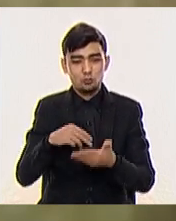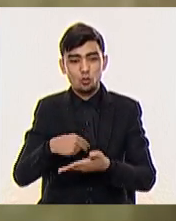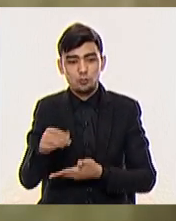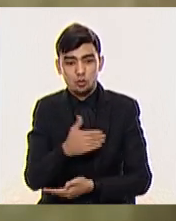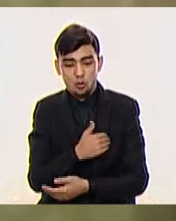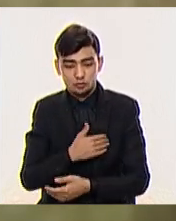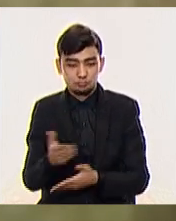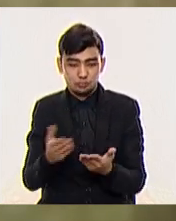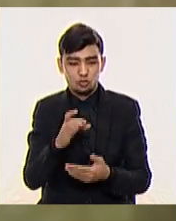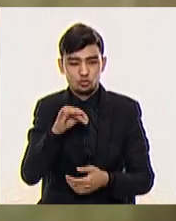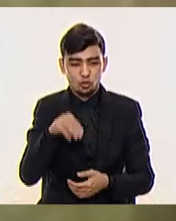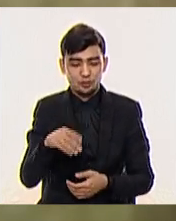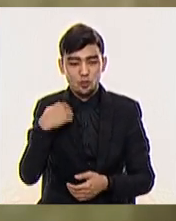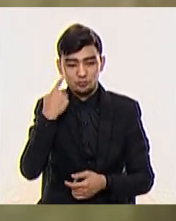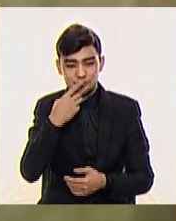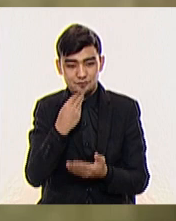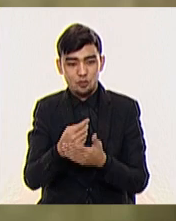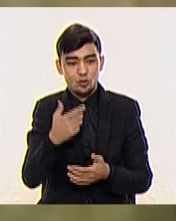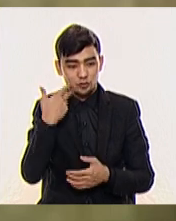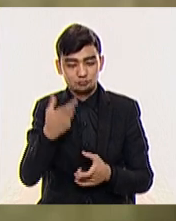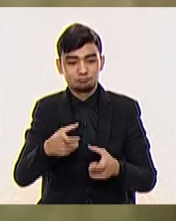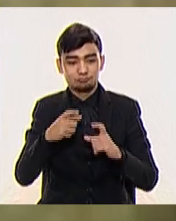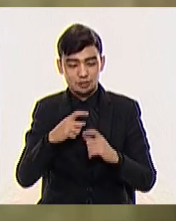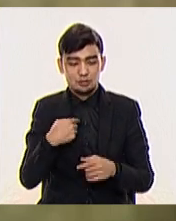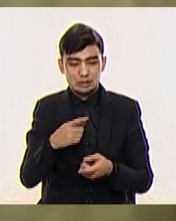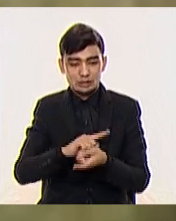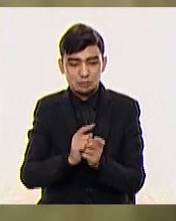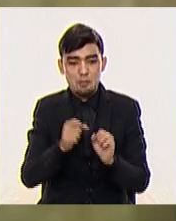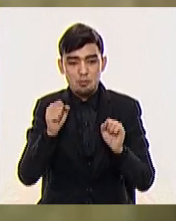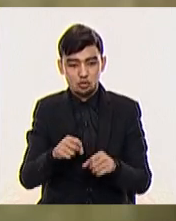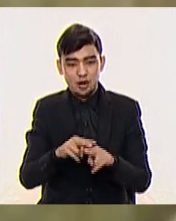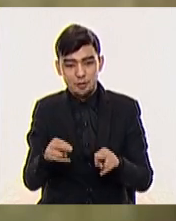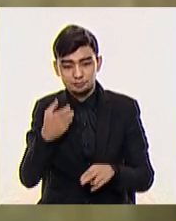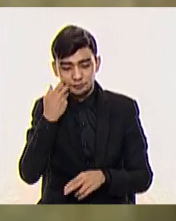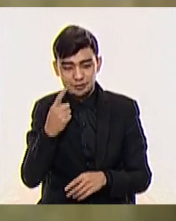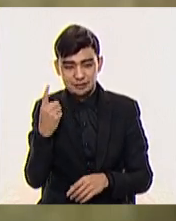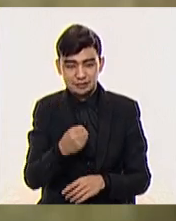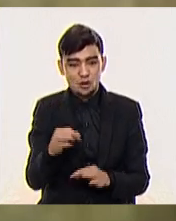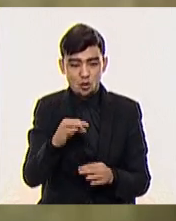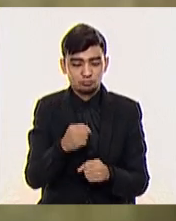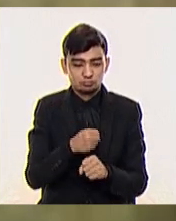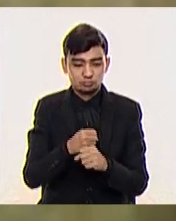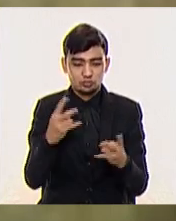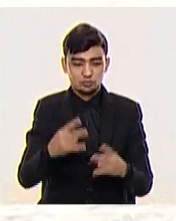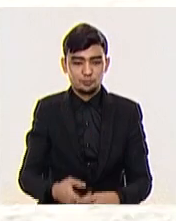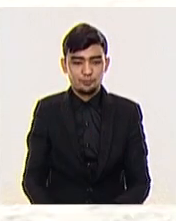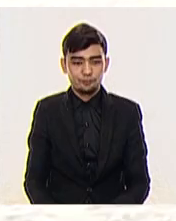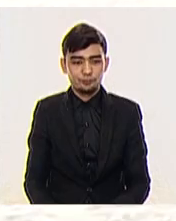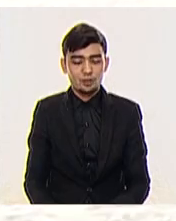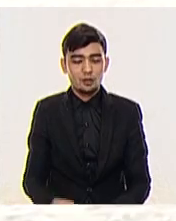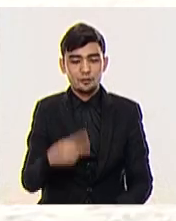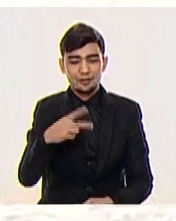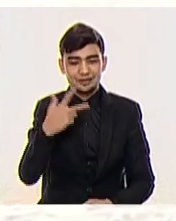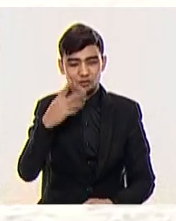келсе, оны шотқа ақша түскен кезде өзгерте салуға болады. Мұндай мүмкіндік бір аптада іске қосылады. Ал